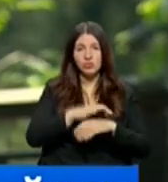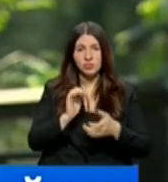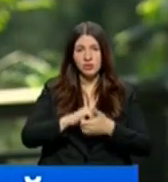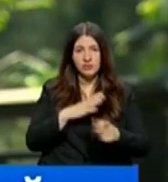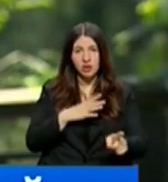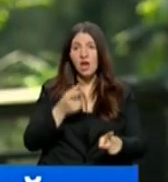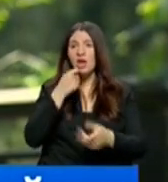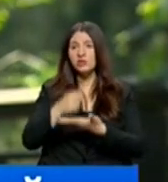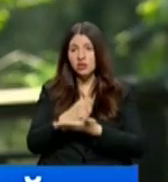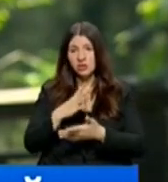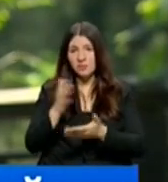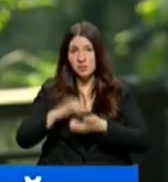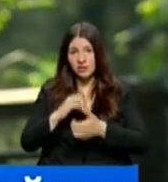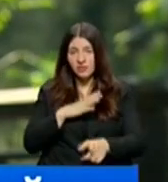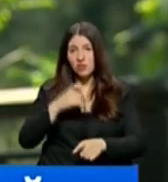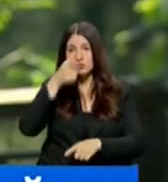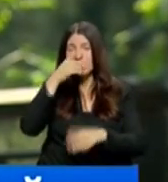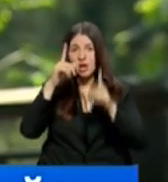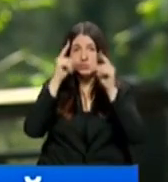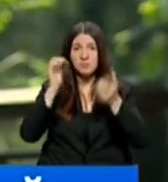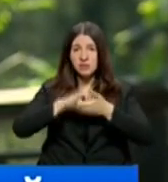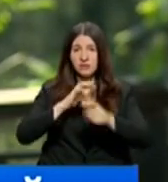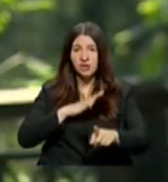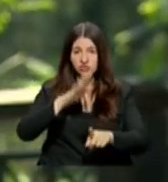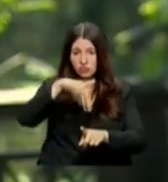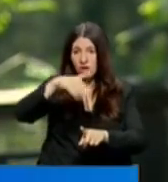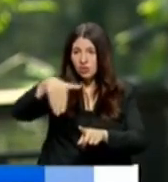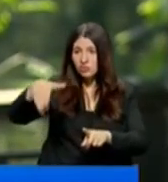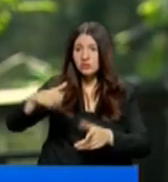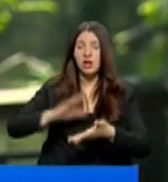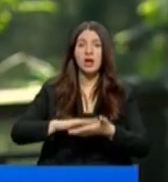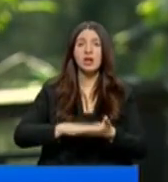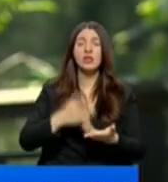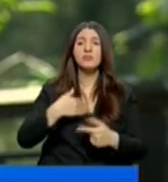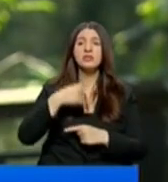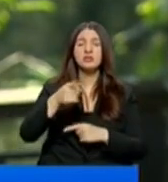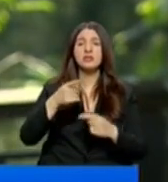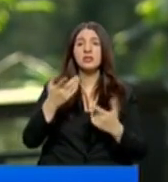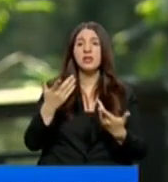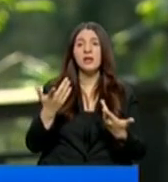Birliği var. Eczacılar Birliği var. Türk Hemşireler Birliği var. Çağıracaksınız ya arkadaş. Biz sizin